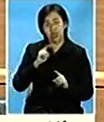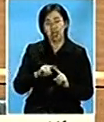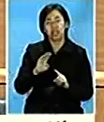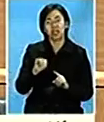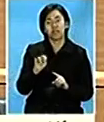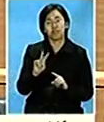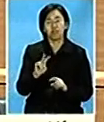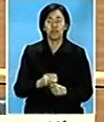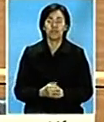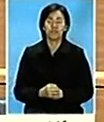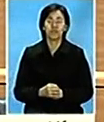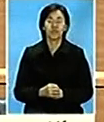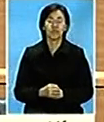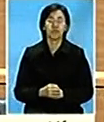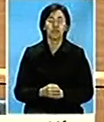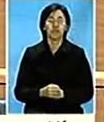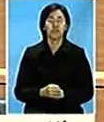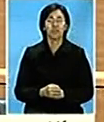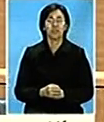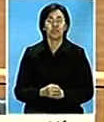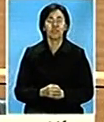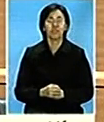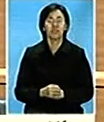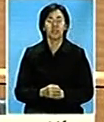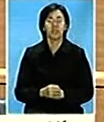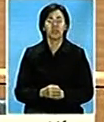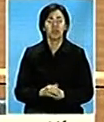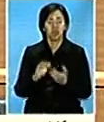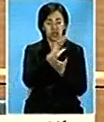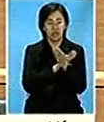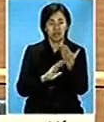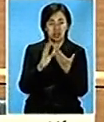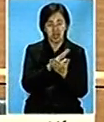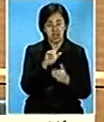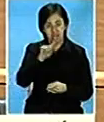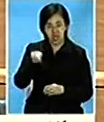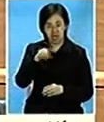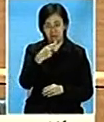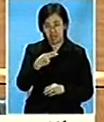42นะฮะแล้วก็สำหรับประเทศที่มีความสามารถด้านภาษาอังกฤษ